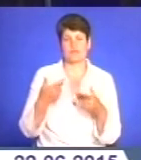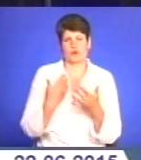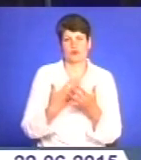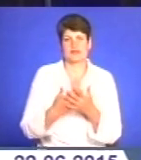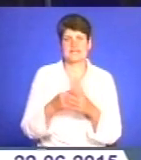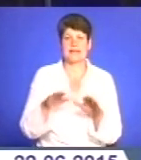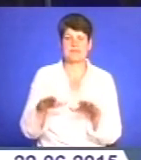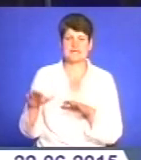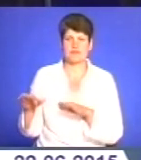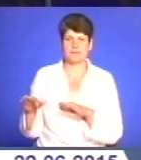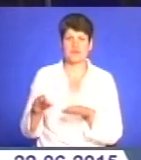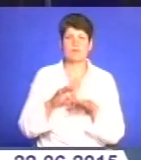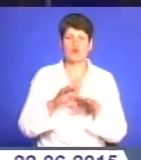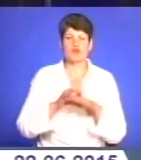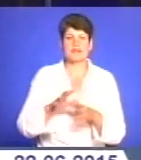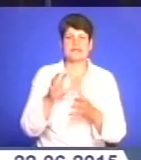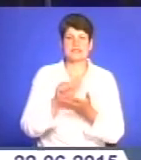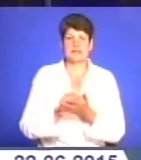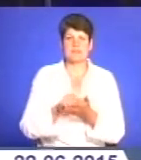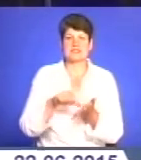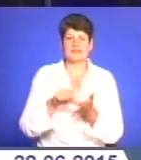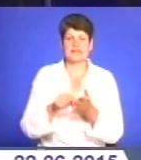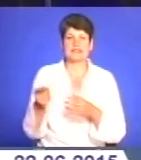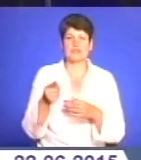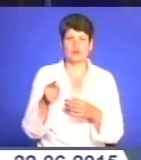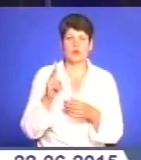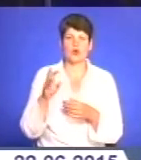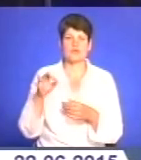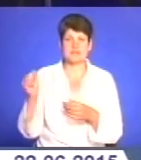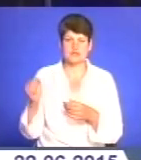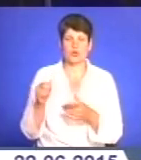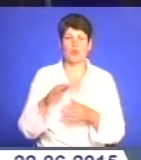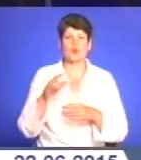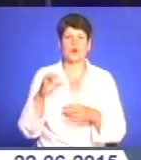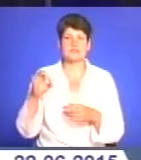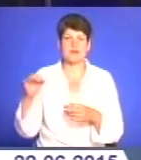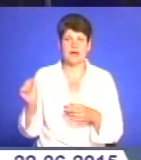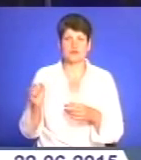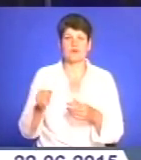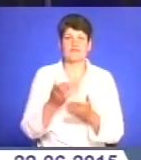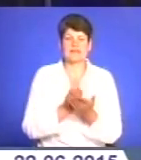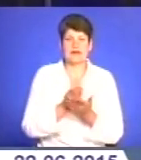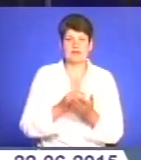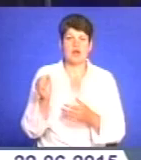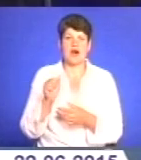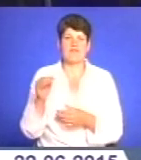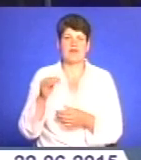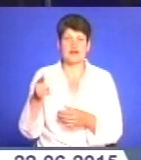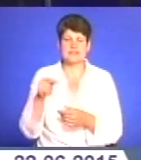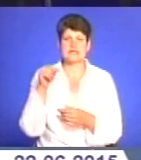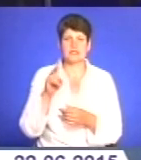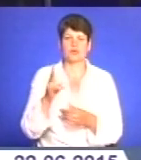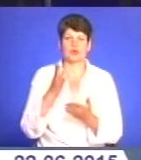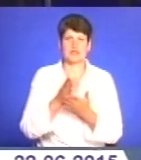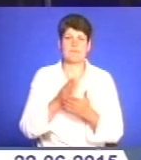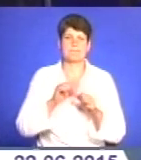на місцевості. Проводять заняття представники Тернопільського козацького осередку, спілки офіцерів, також ветерани-афганці. Словом, всі ті, хто є